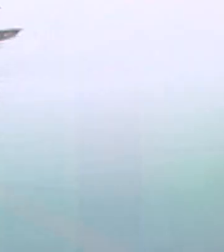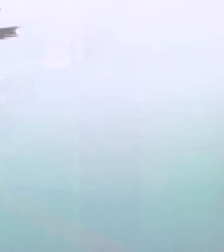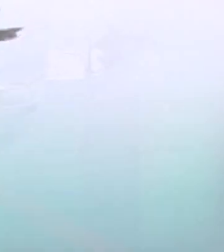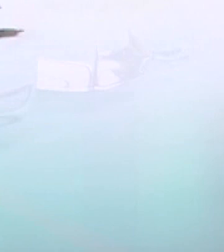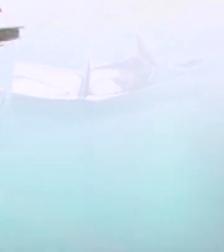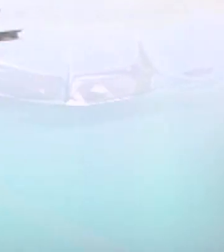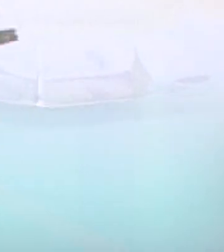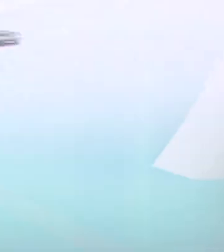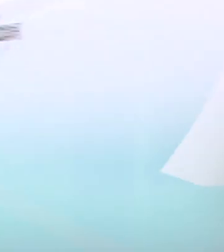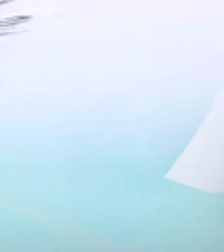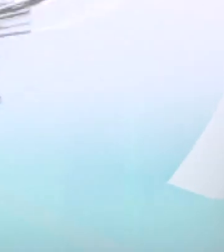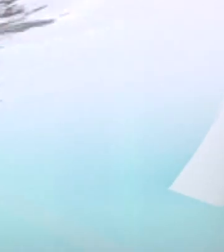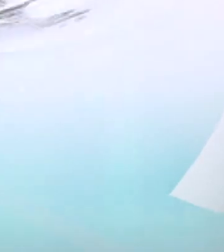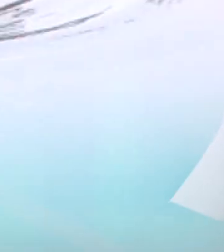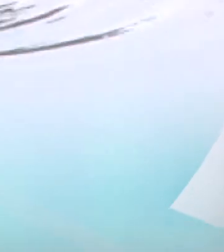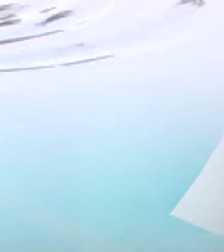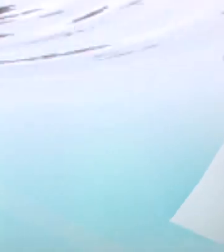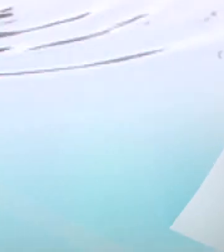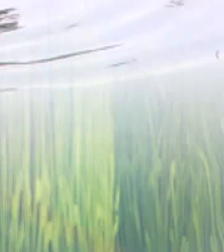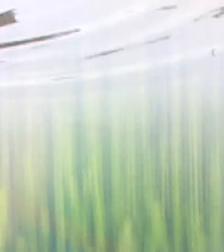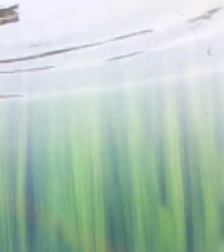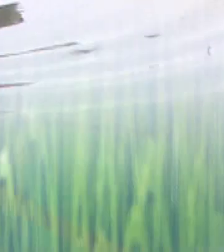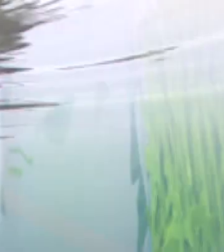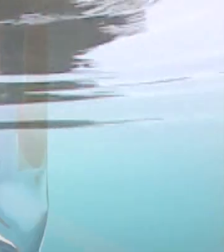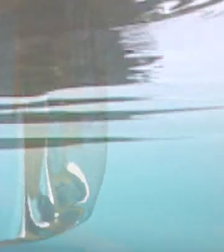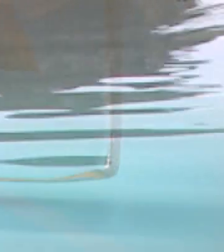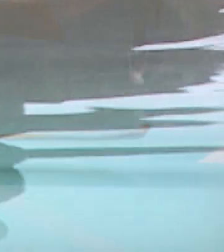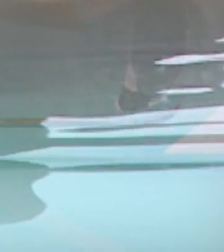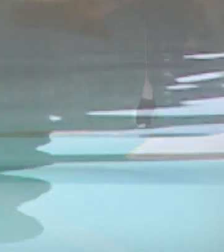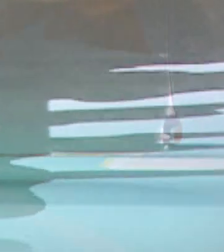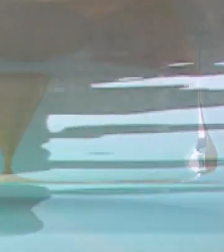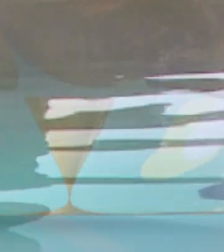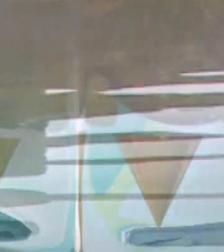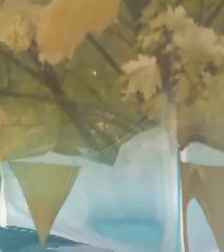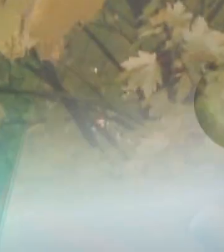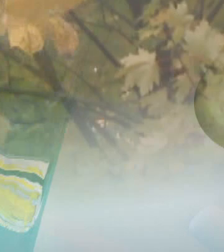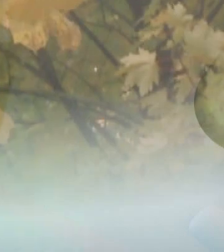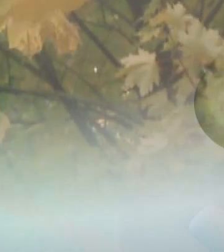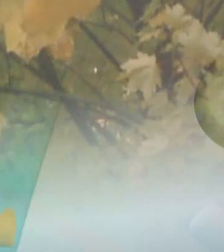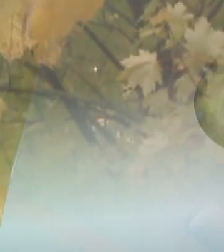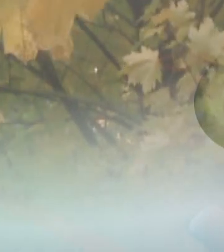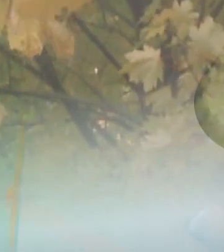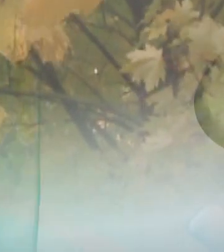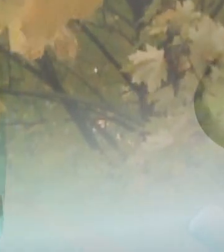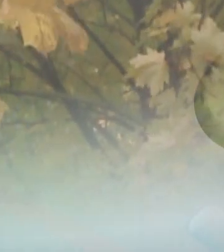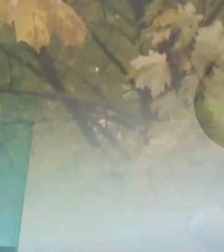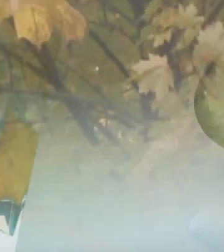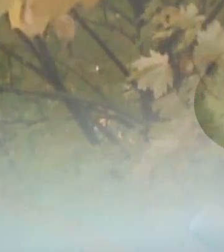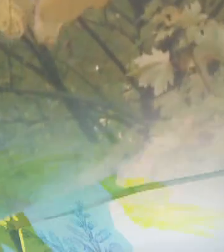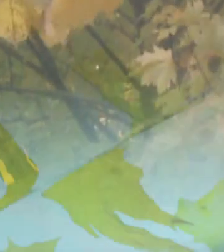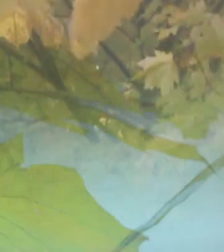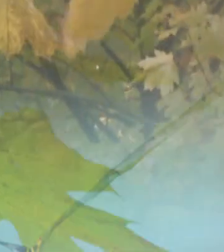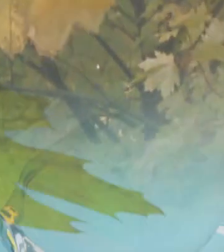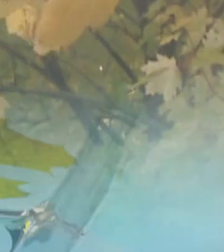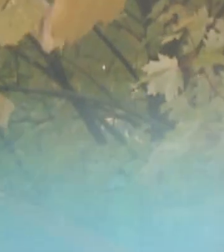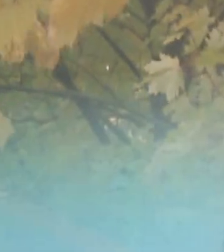Па месяцовым календары стары месяц, а дакладней 23 кастрычніка ў 18:09 хвілін пачнецца 18-ты